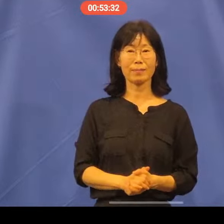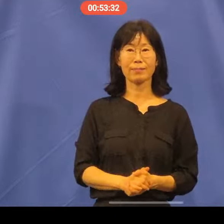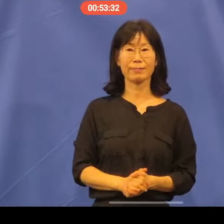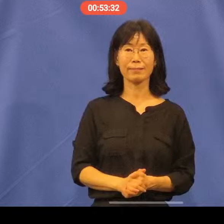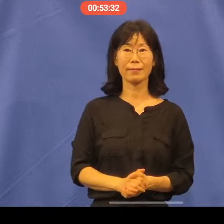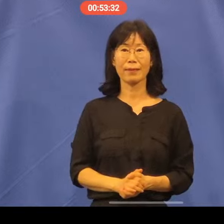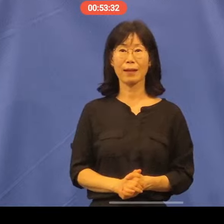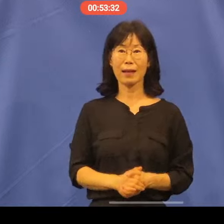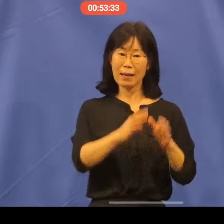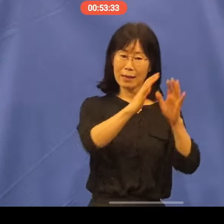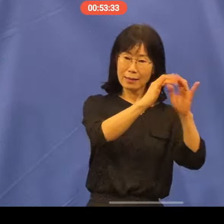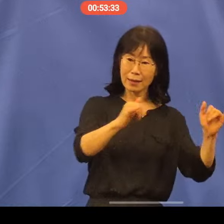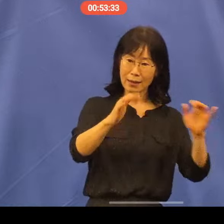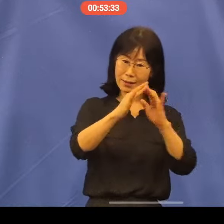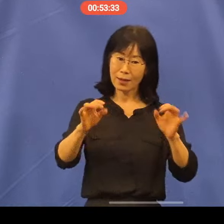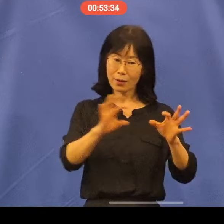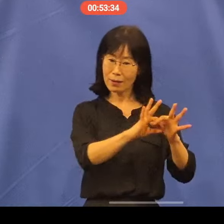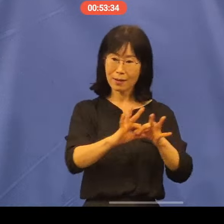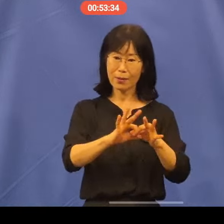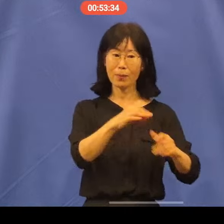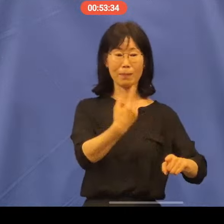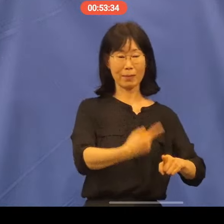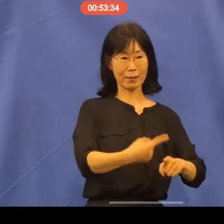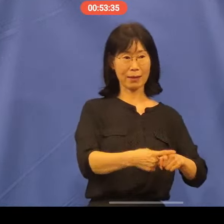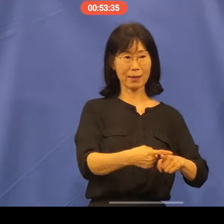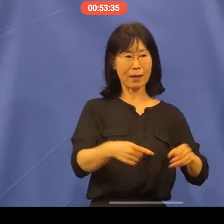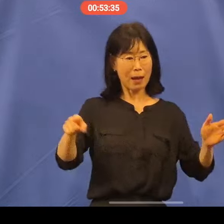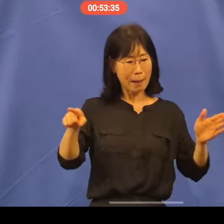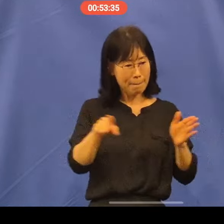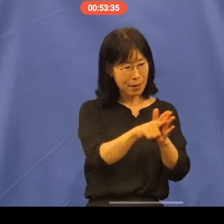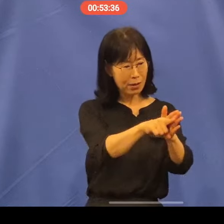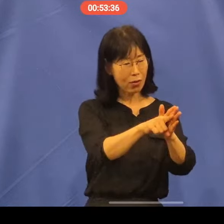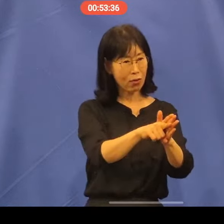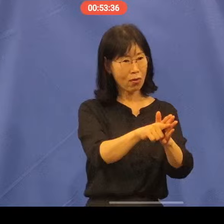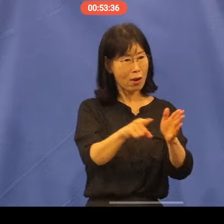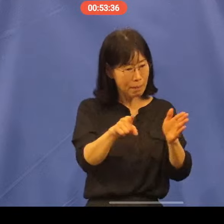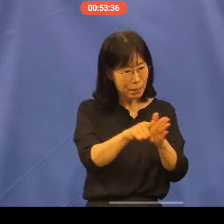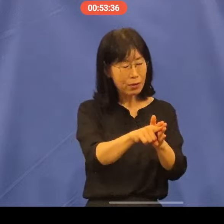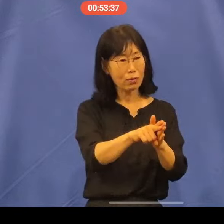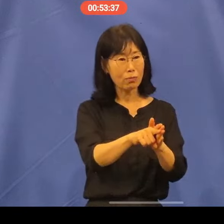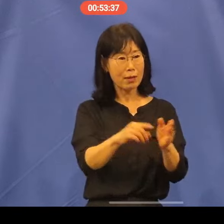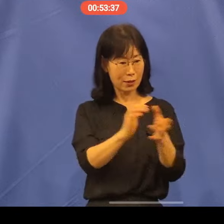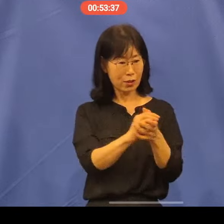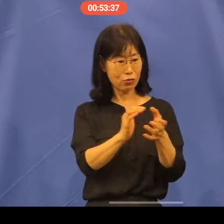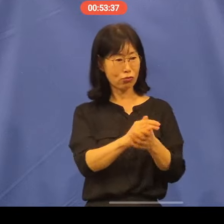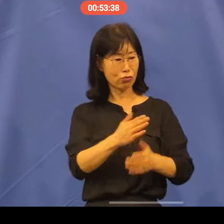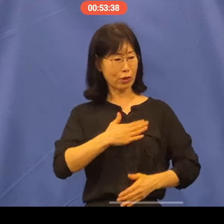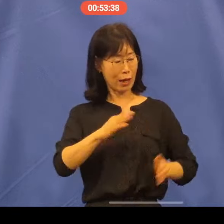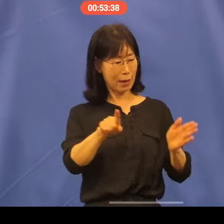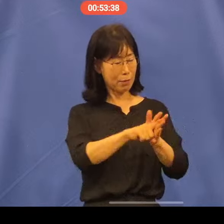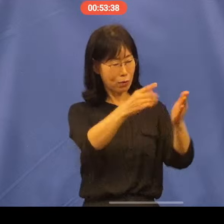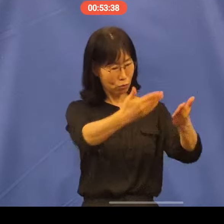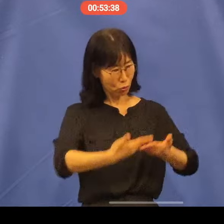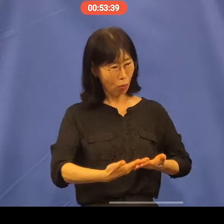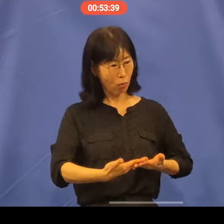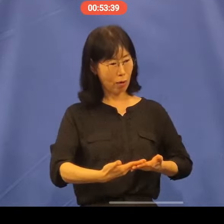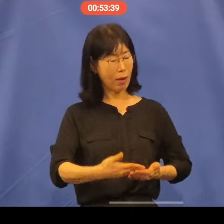여러분, 사람들과의 관계도 마찬가지입니다. 믿어주는 거죠. 왜 친구가 좋아요? 믿으니까.